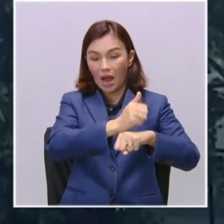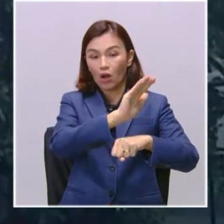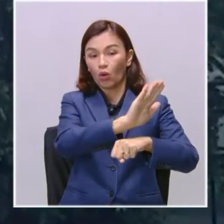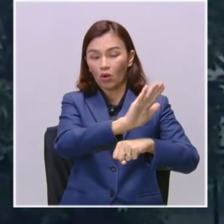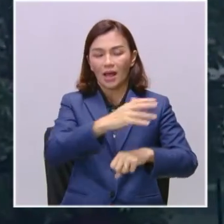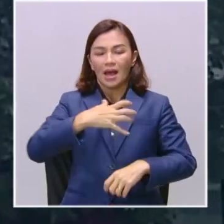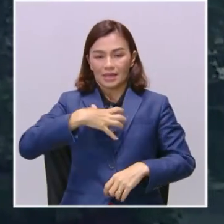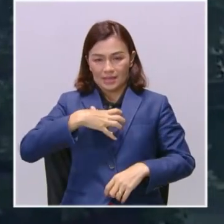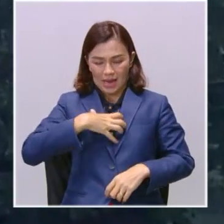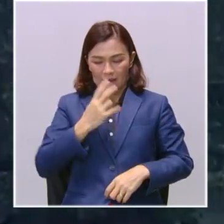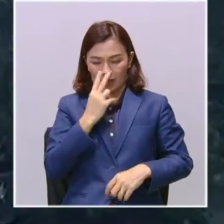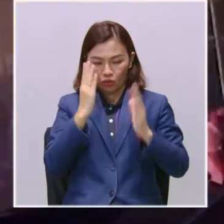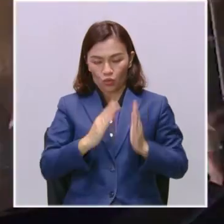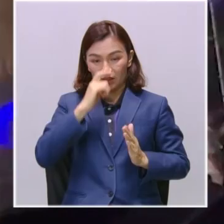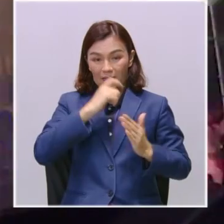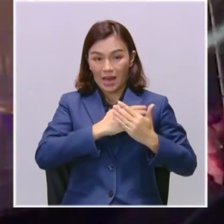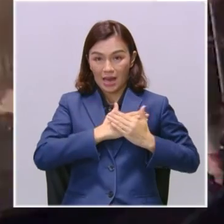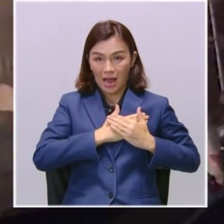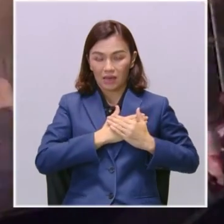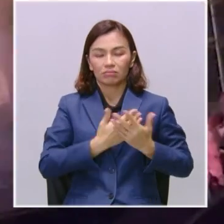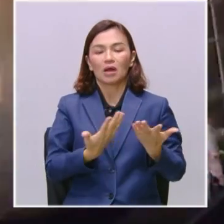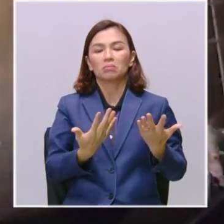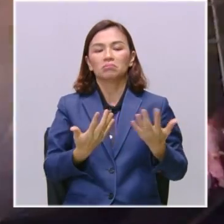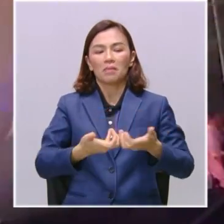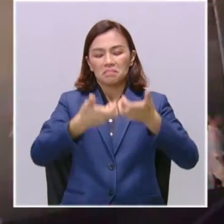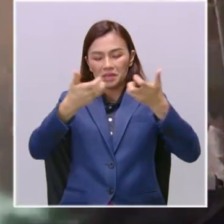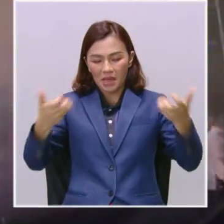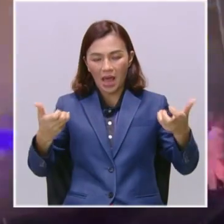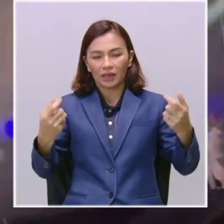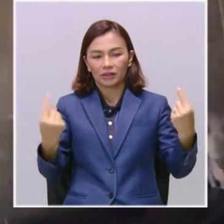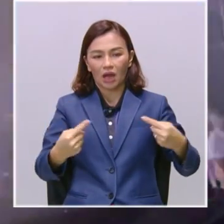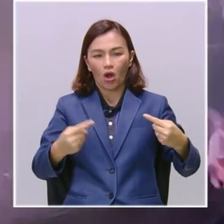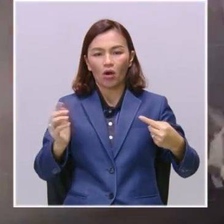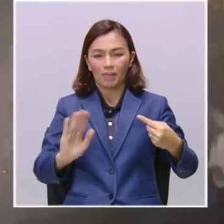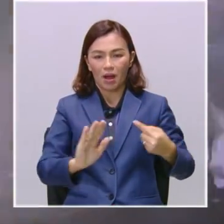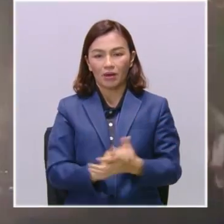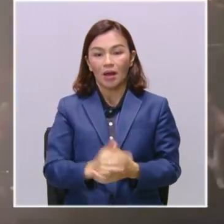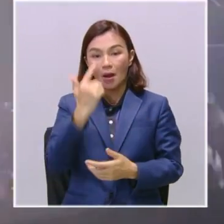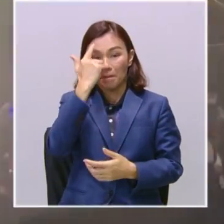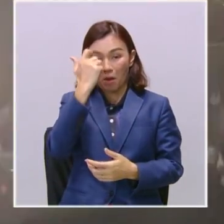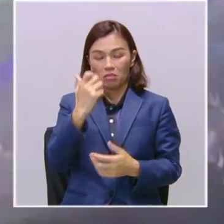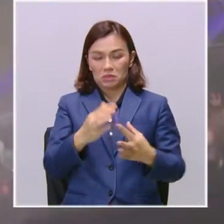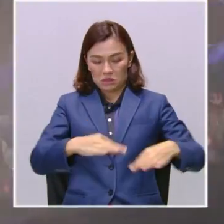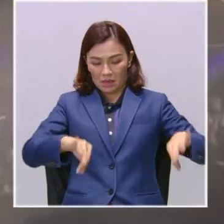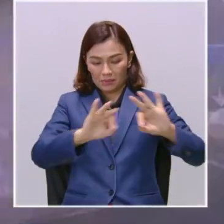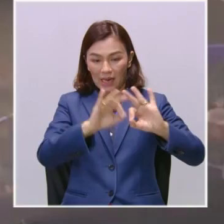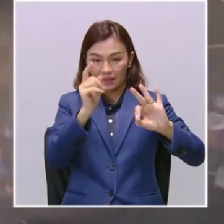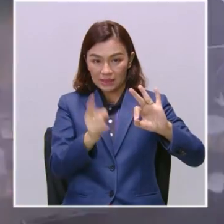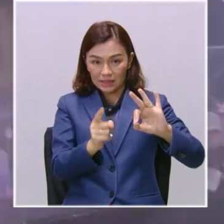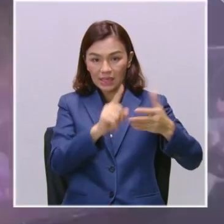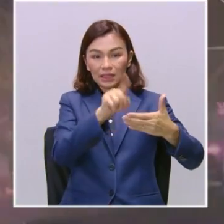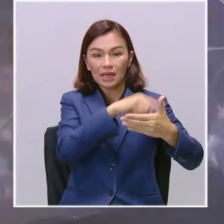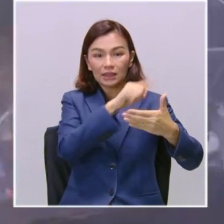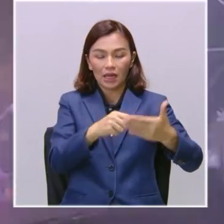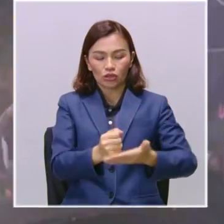ะเห็นคนไทยรักกันไม่อยากให้มีความขัดแย้งการเลือกตั้งครั้งนี้สำคัญมากเพราะต้องเลือกพรรคที่สามารถนำพาประเทศร